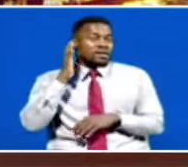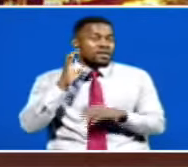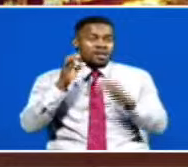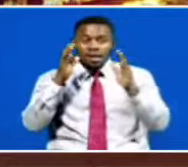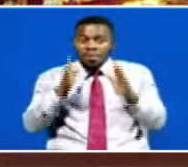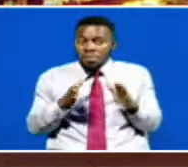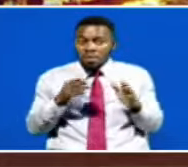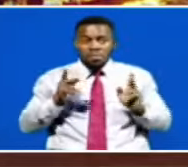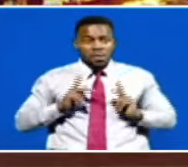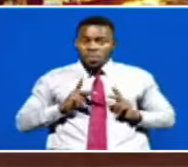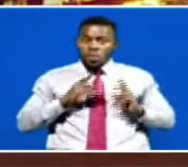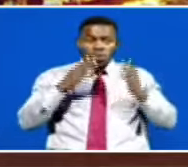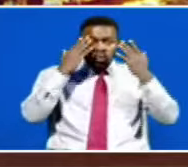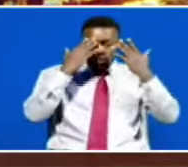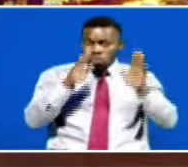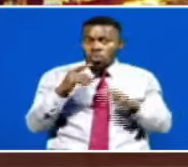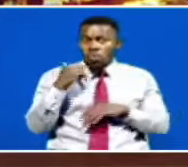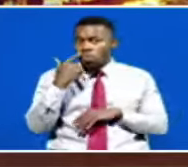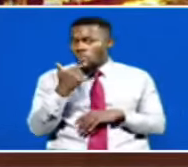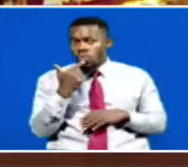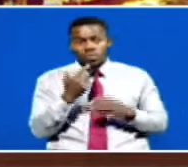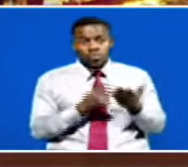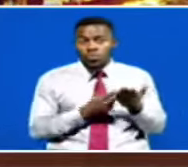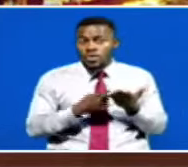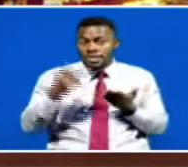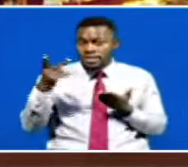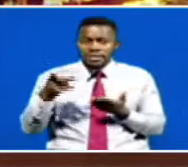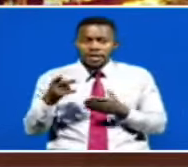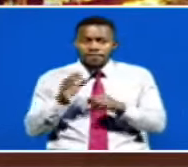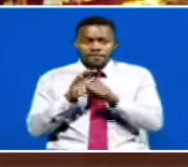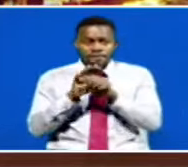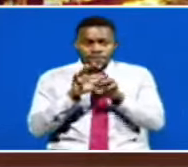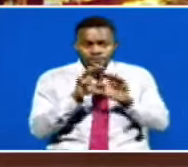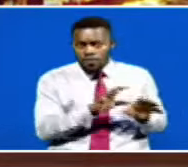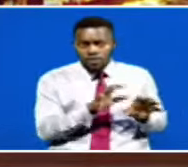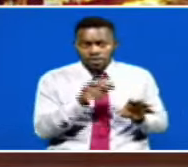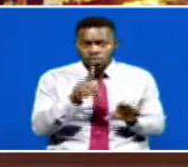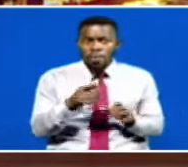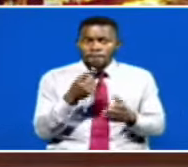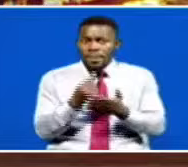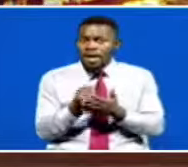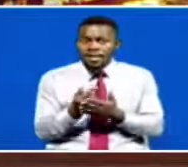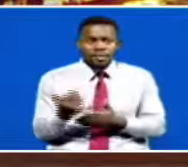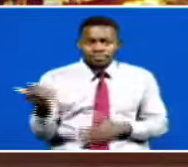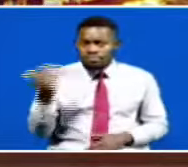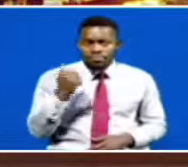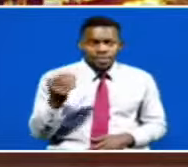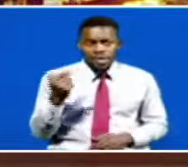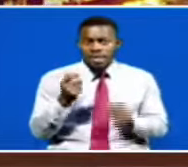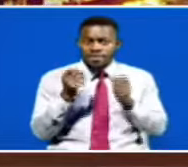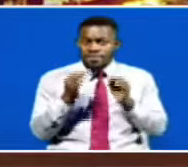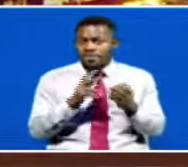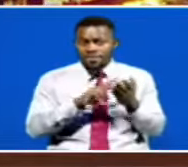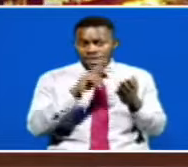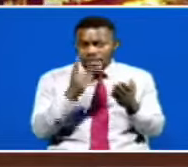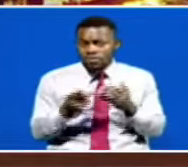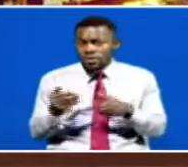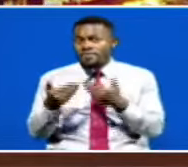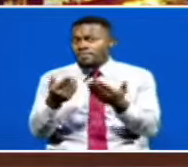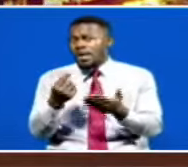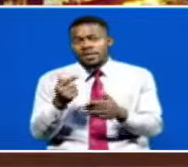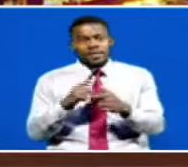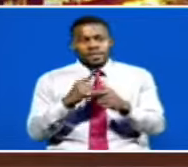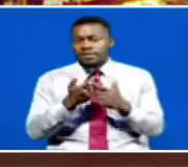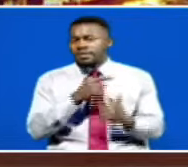likiwapa makataa ya wiki mbili wenyeji kutoa pesa kiwango fulani, na unapofeli kufanya hivyo basi wanatekeleza mauaji